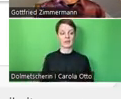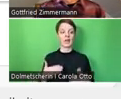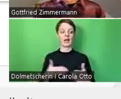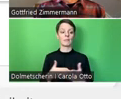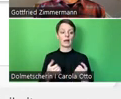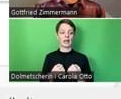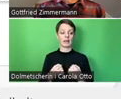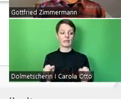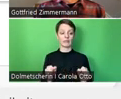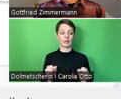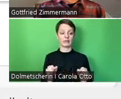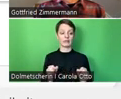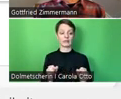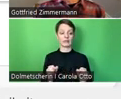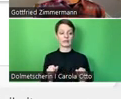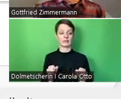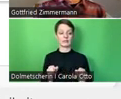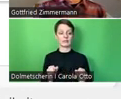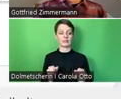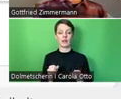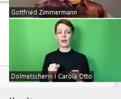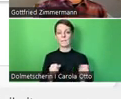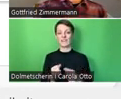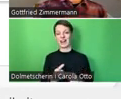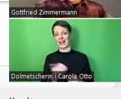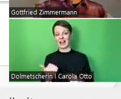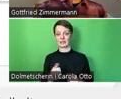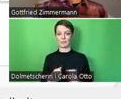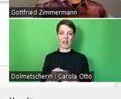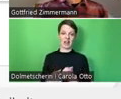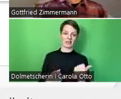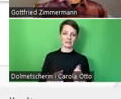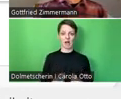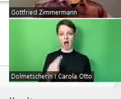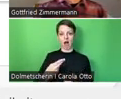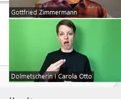Barrierefreies Pfeil rechts, T, Pfeil links, H.